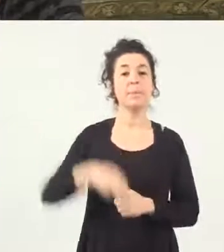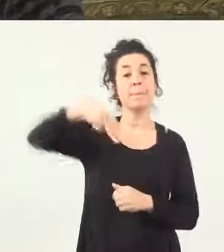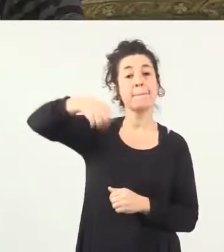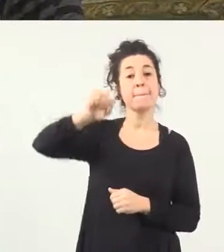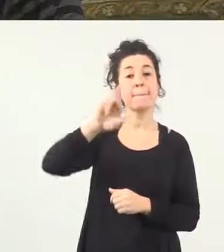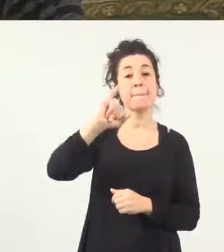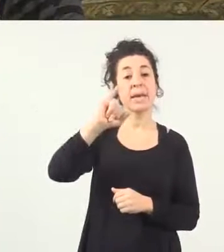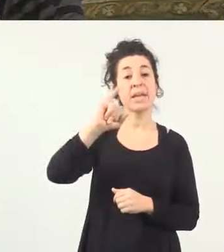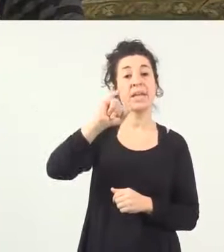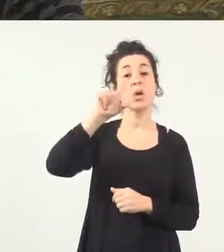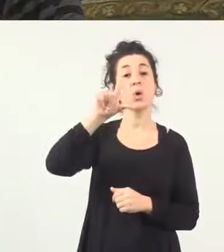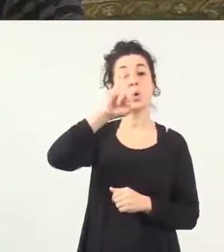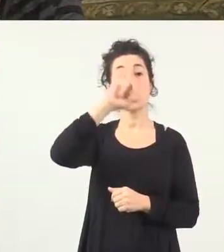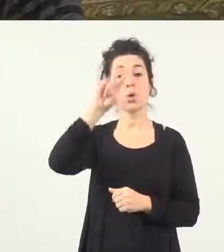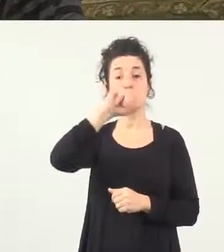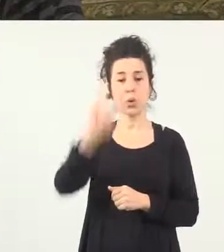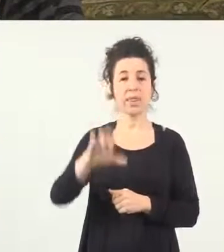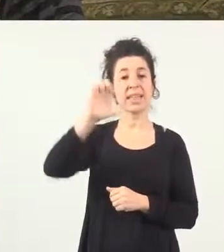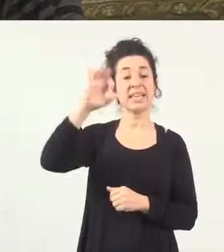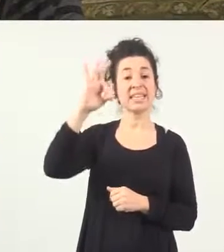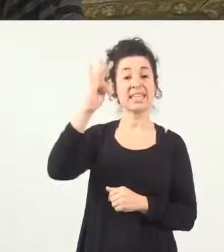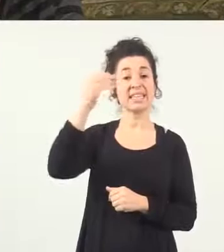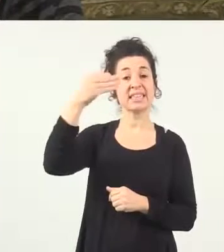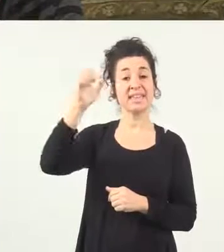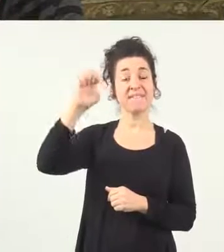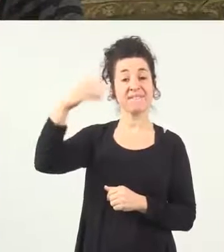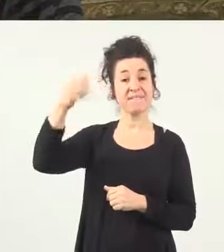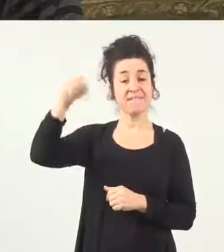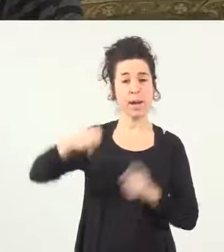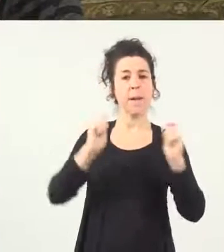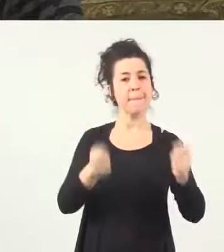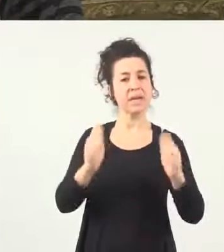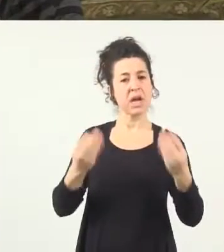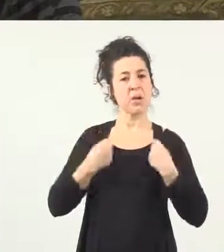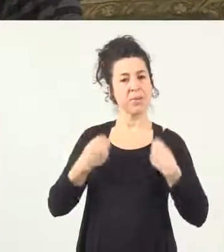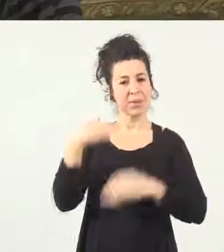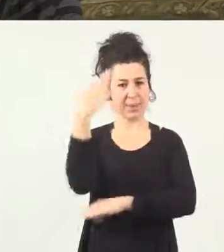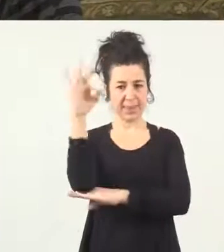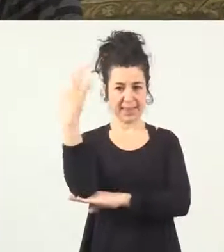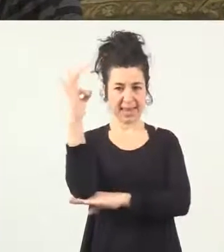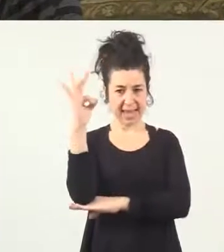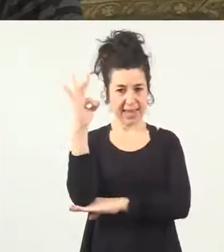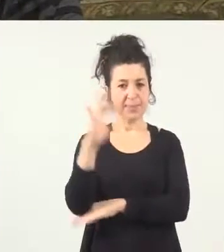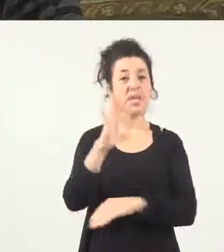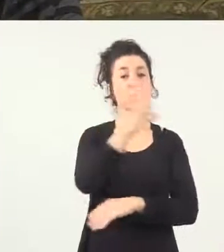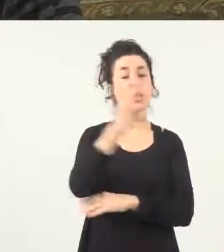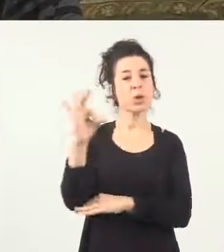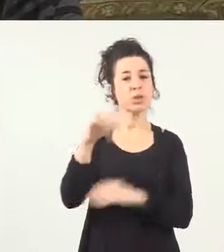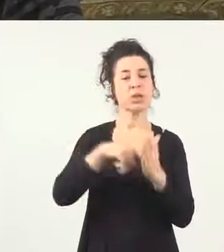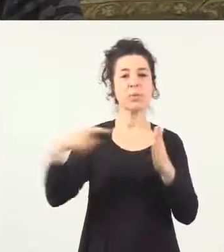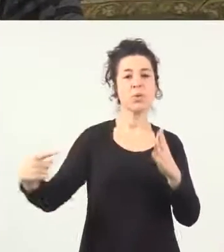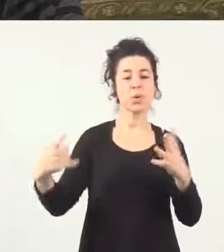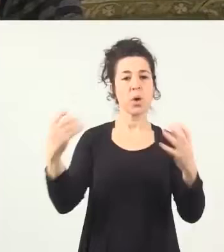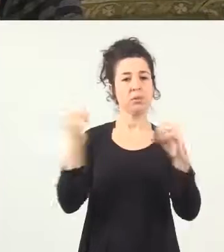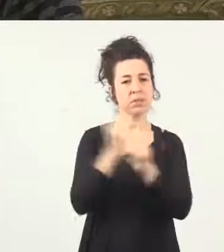Mariluz Esteban, Basaurin, Bizkaia bizi da eta Donostian, Gipuzkoa lan egiten du Euskal